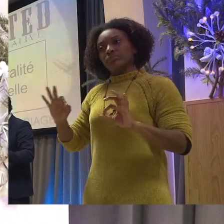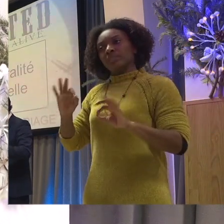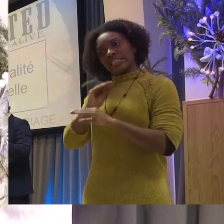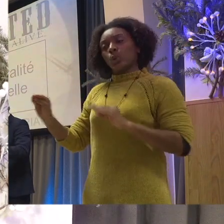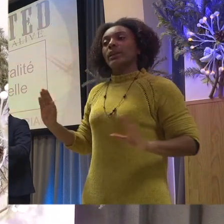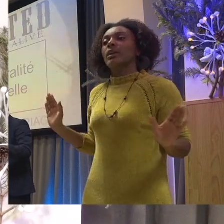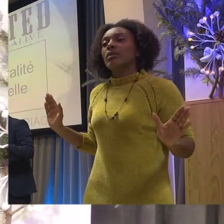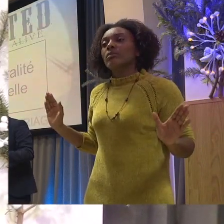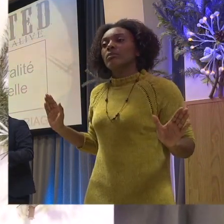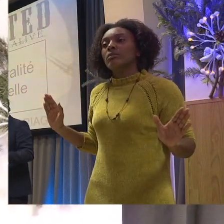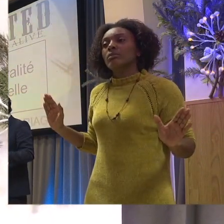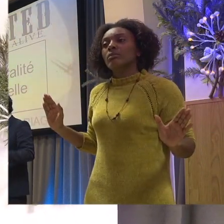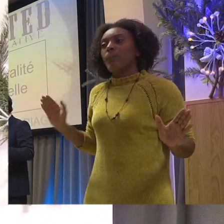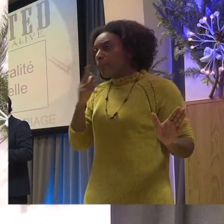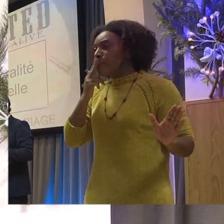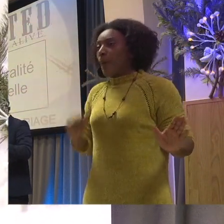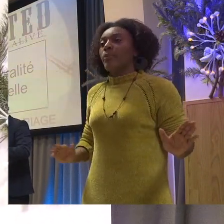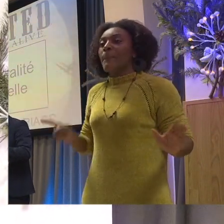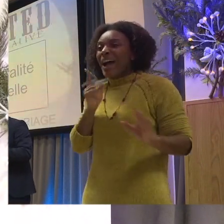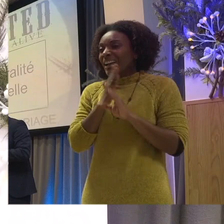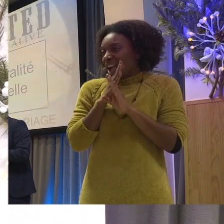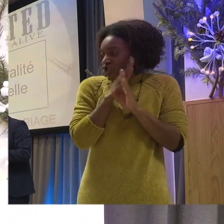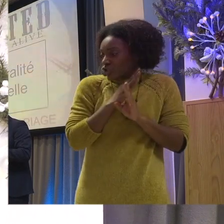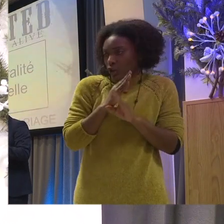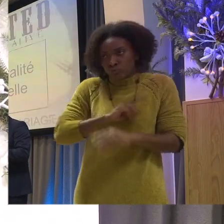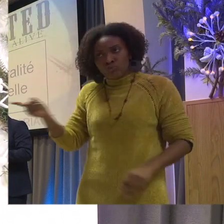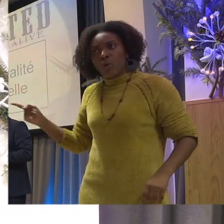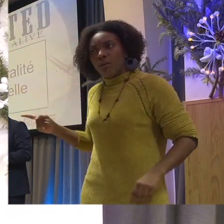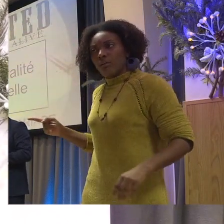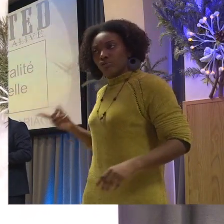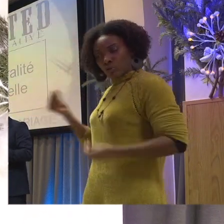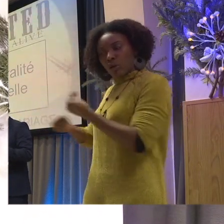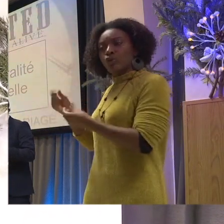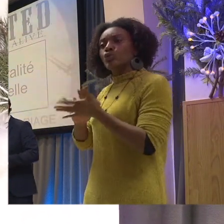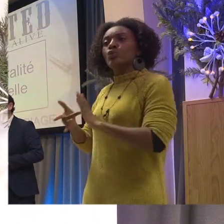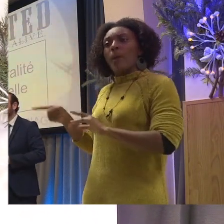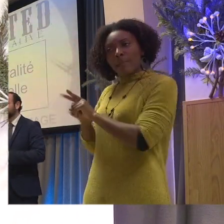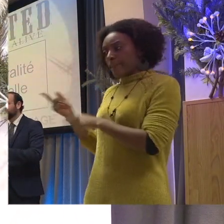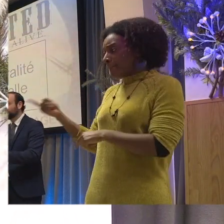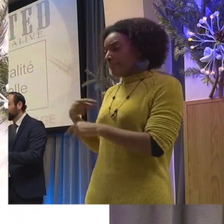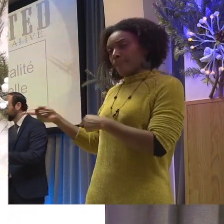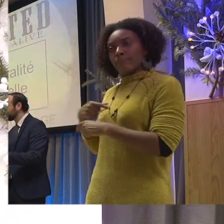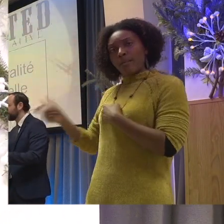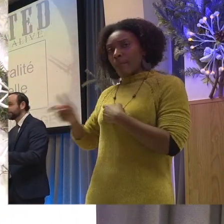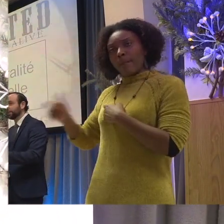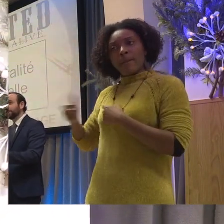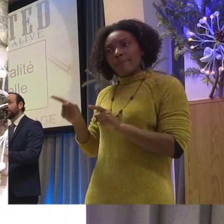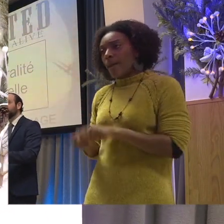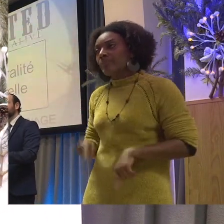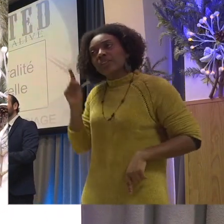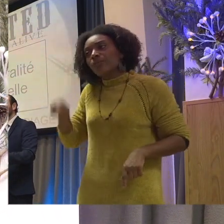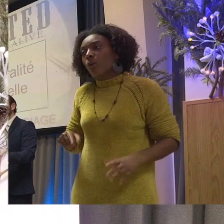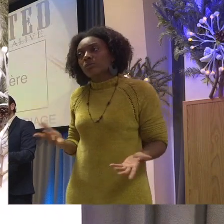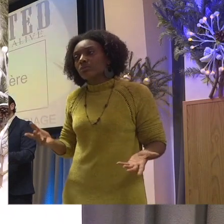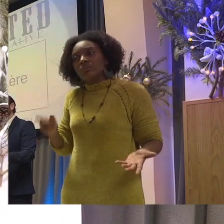pour moi, c'est une discipline que je m'impose. Et cela est salvateur parce que cela me garde, gloire à Dieu. Vis dans la transparence vis-à-vis de ton épouse, mon frère, ma soeur.